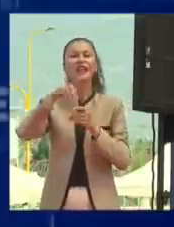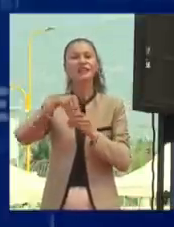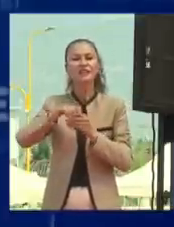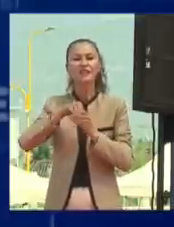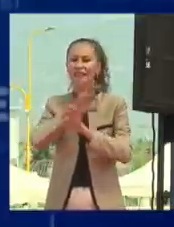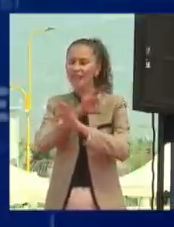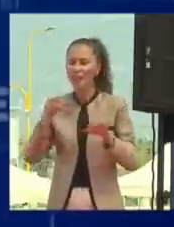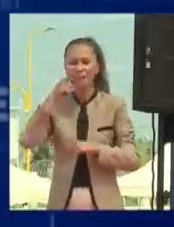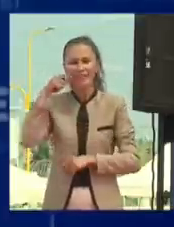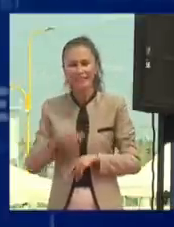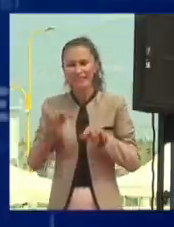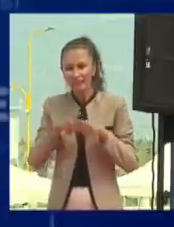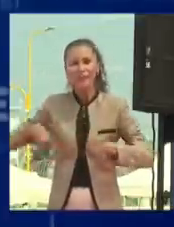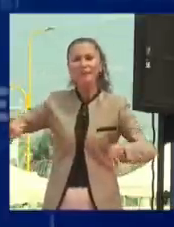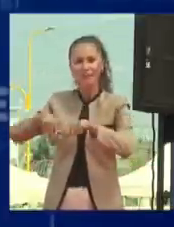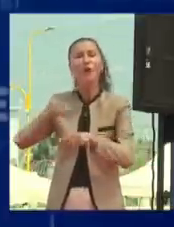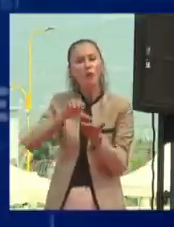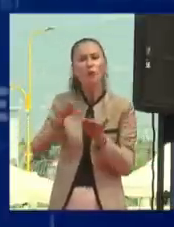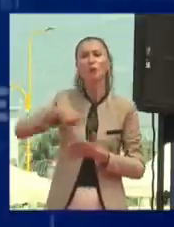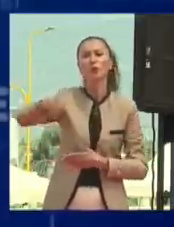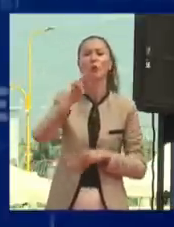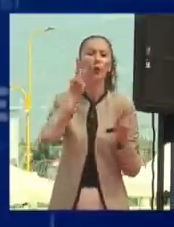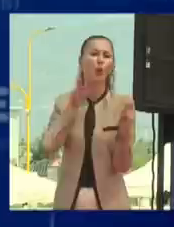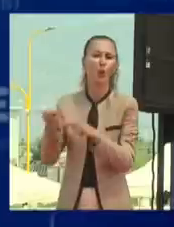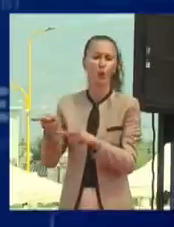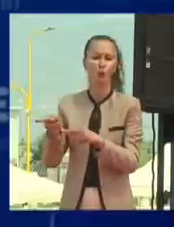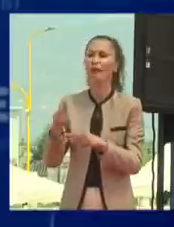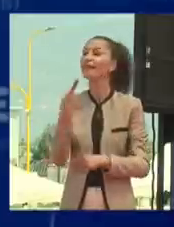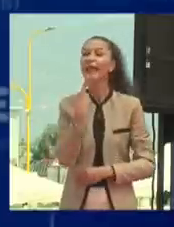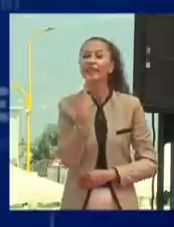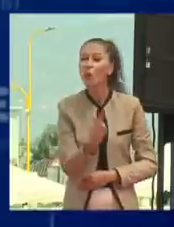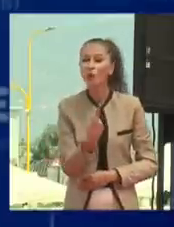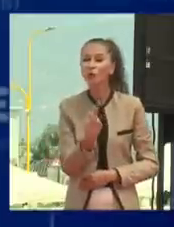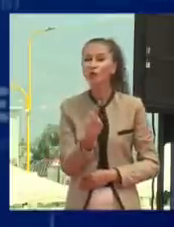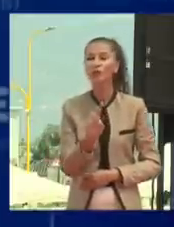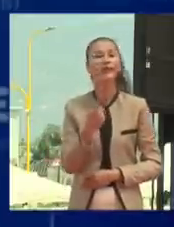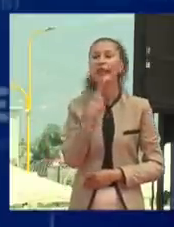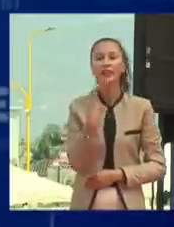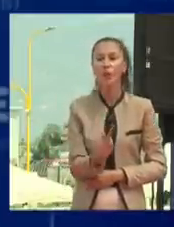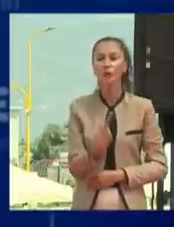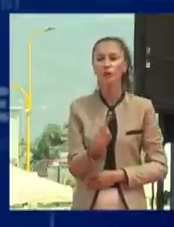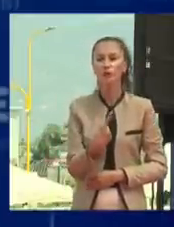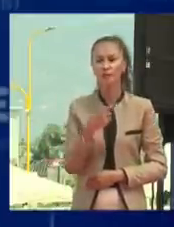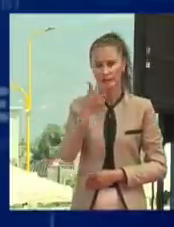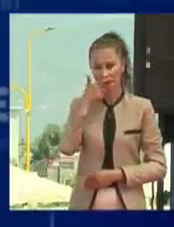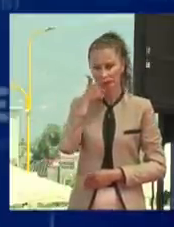düştüğü bataklıklar, bütün bunları görüyoruz. Ne diyorduk? Ne diyorduk?